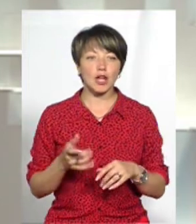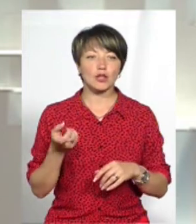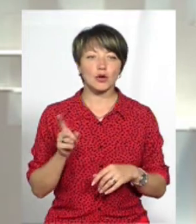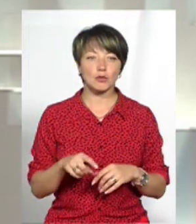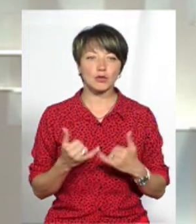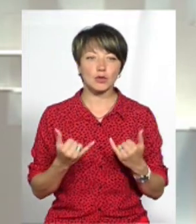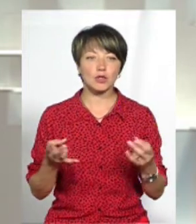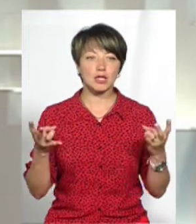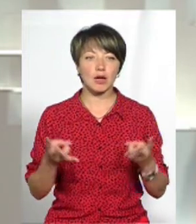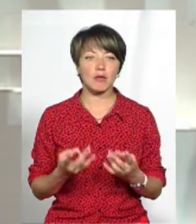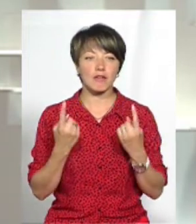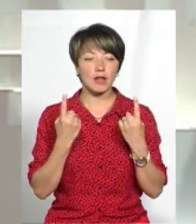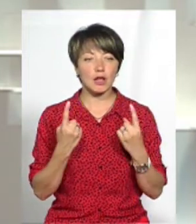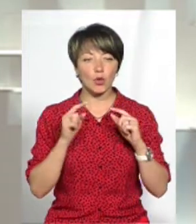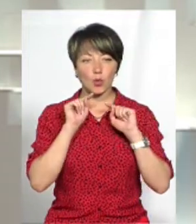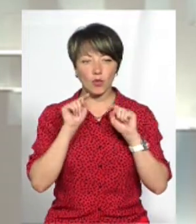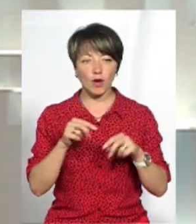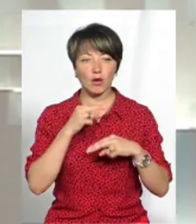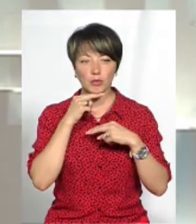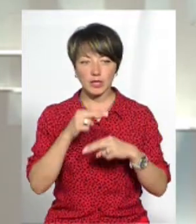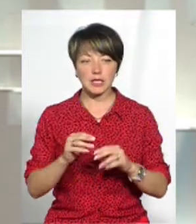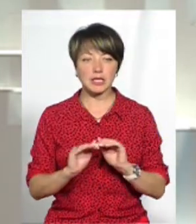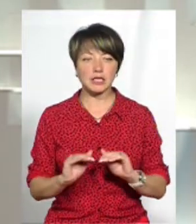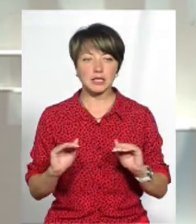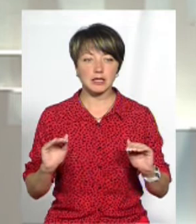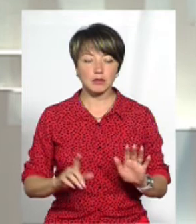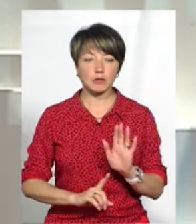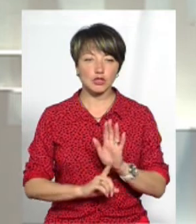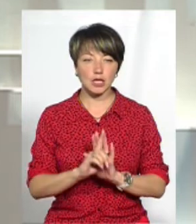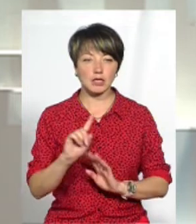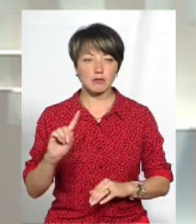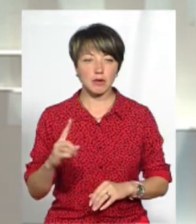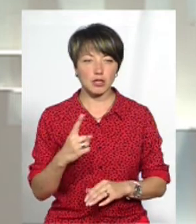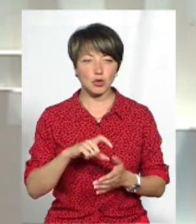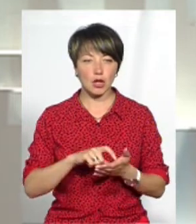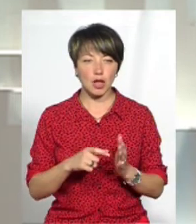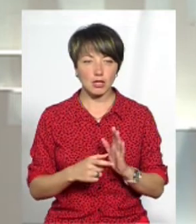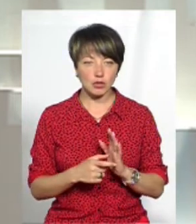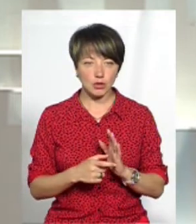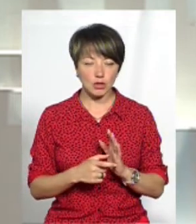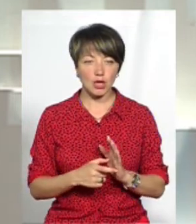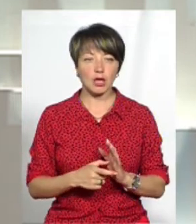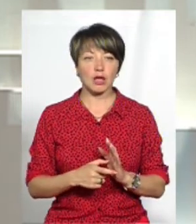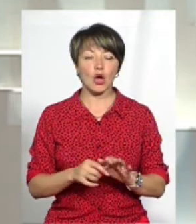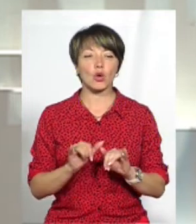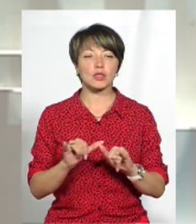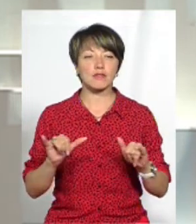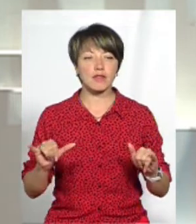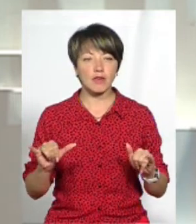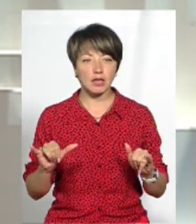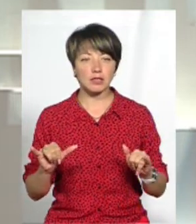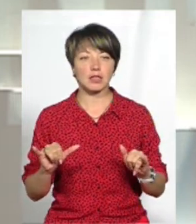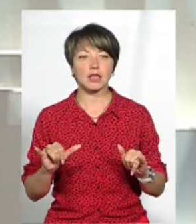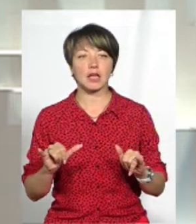Тому сьогодні треба велику увагу приділити дітям, починаючи з першого класу, розвиватися в їх